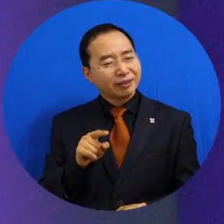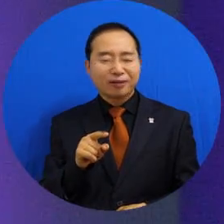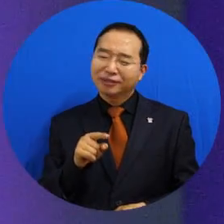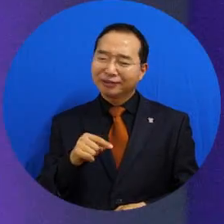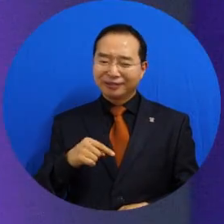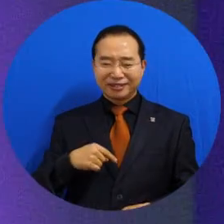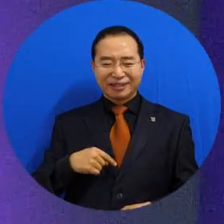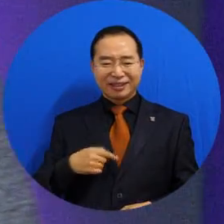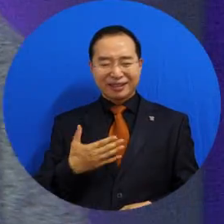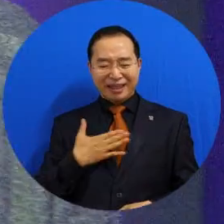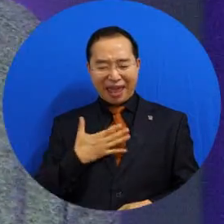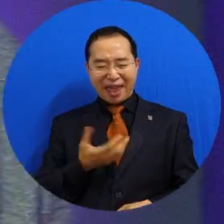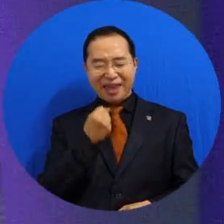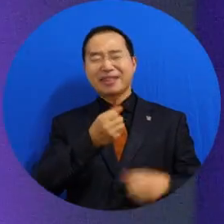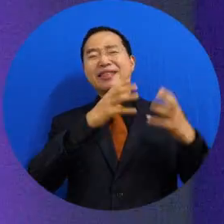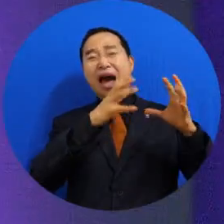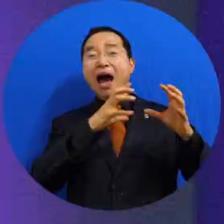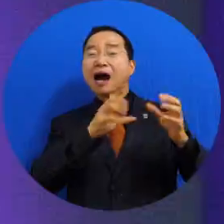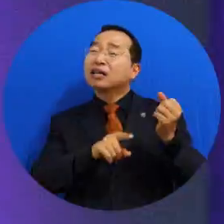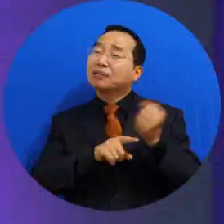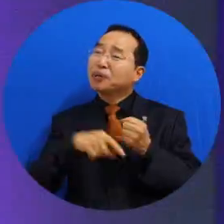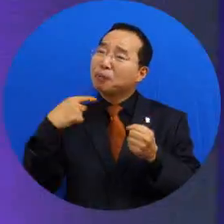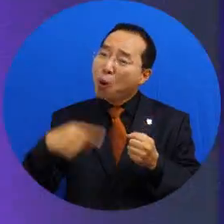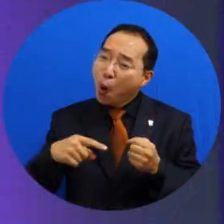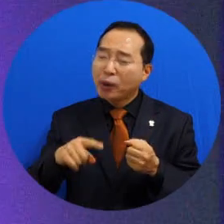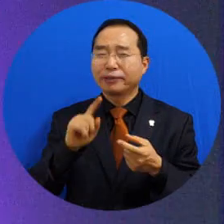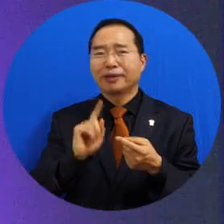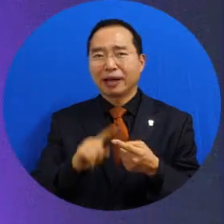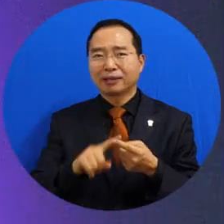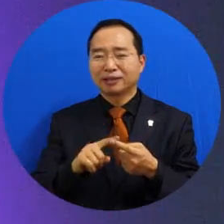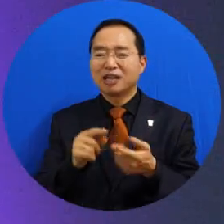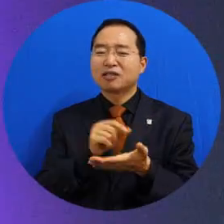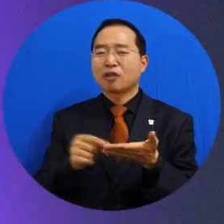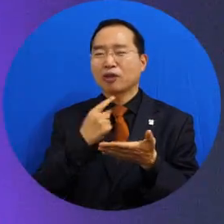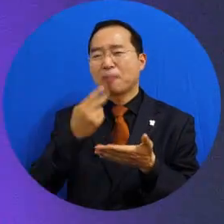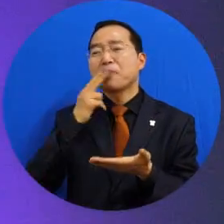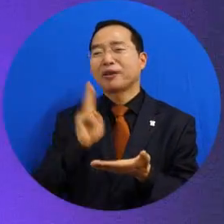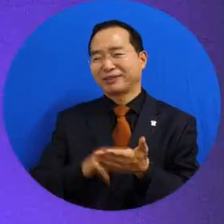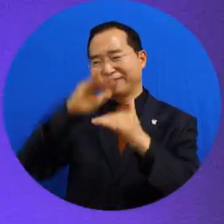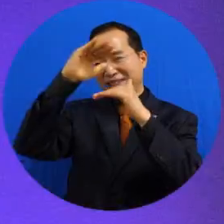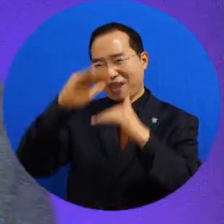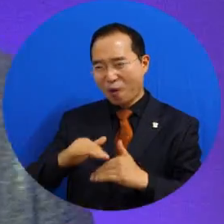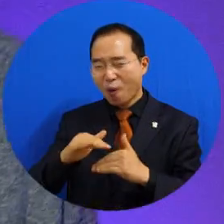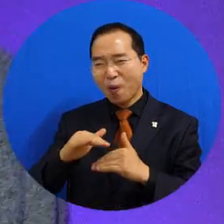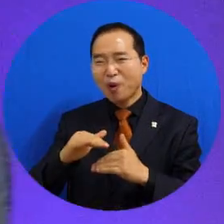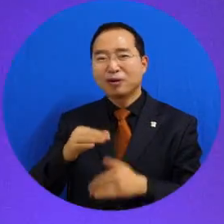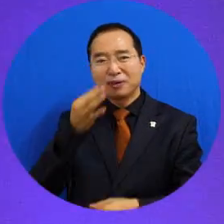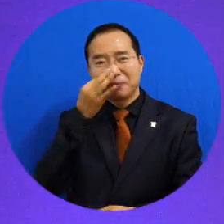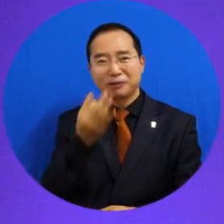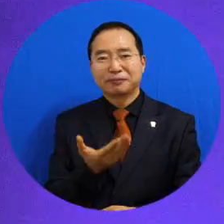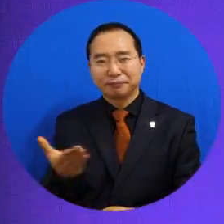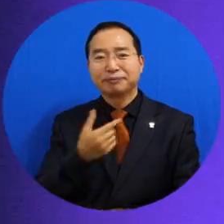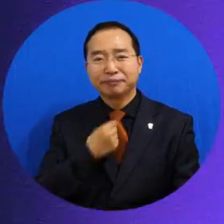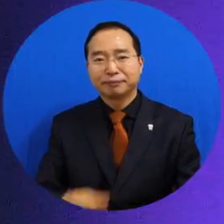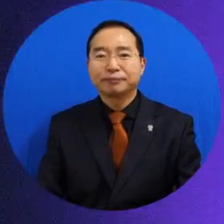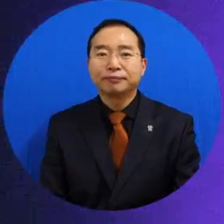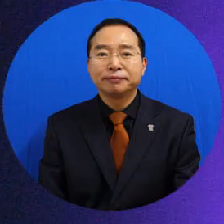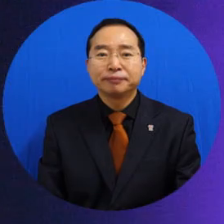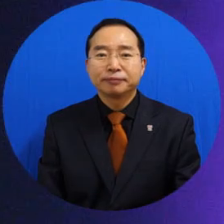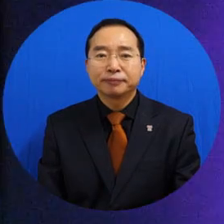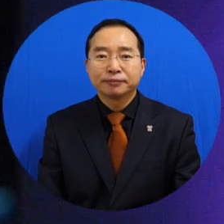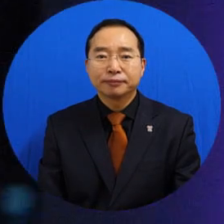조국이라는 홈랜드라는 조국이라는 개념에 대해서 썼던 편지를 같이 여러분과 공유하면서